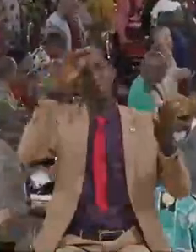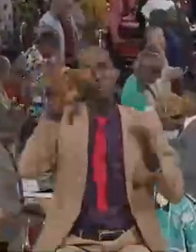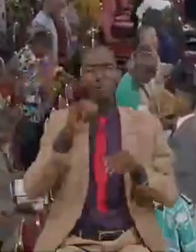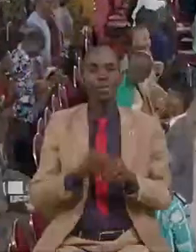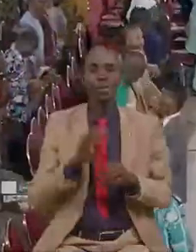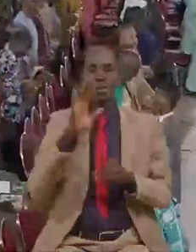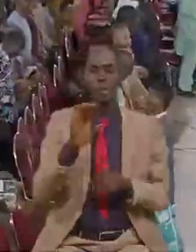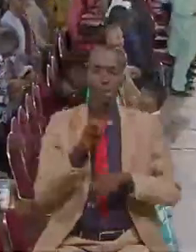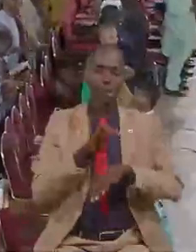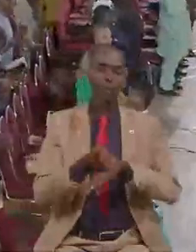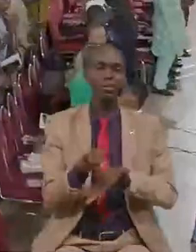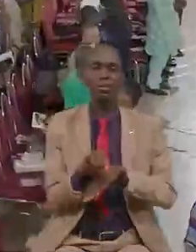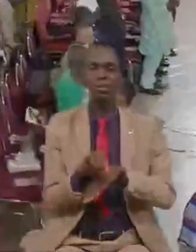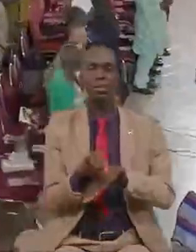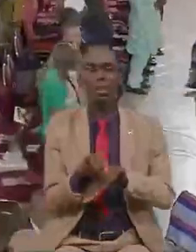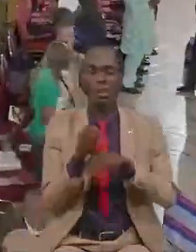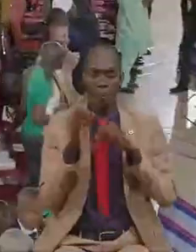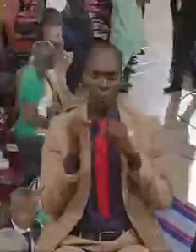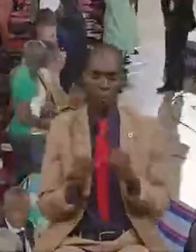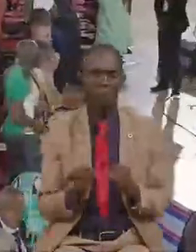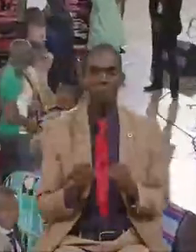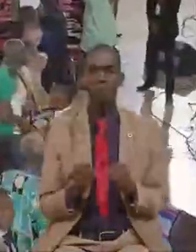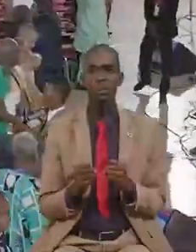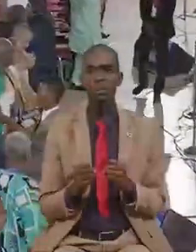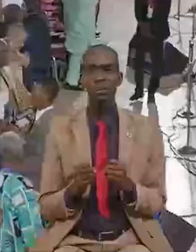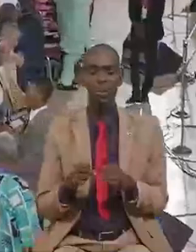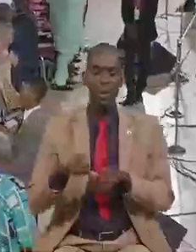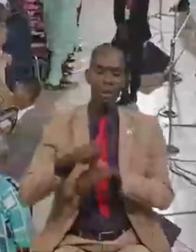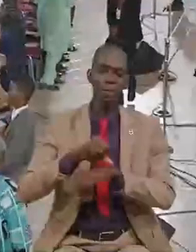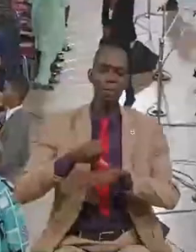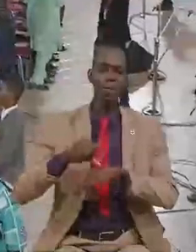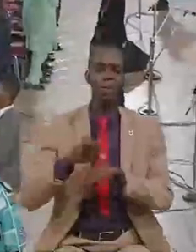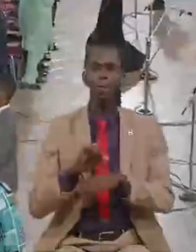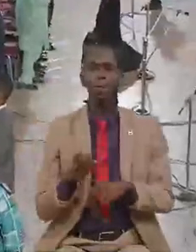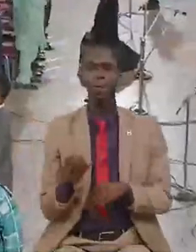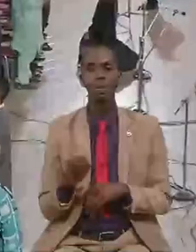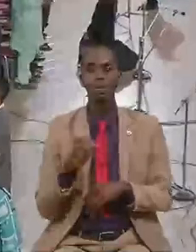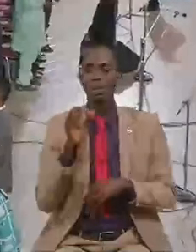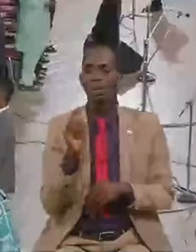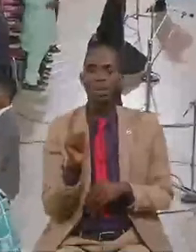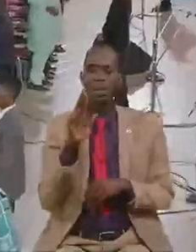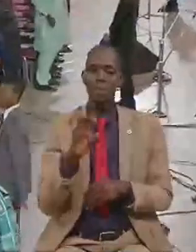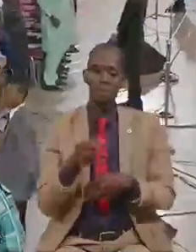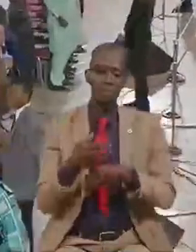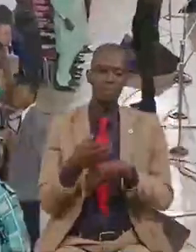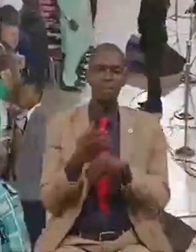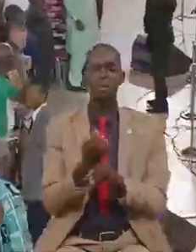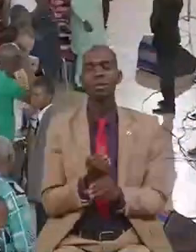ton ministère, la puissance, l'onction, une récréation,